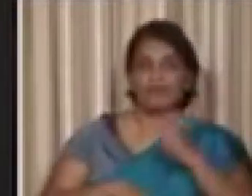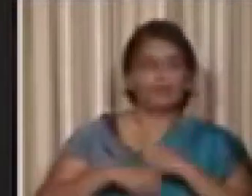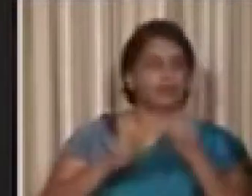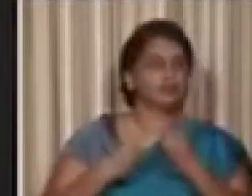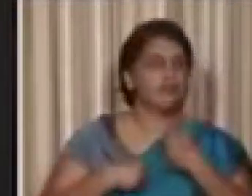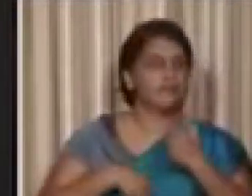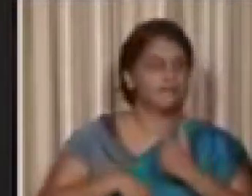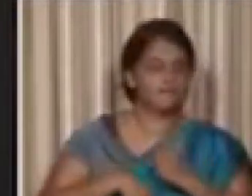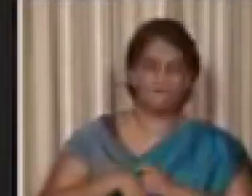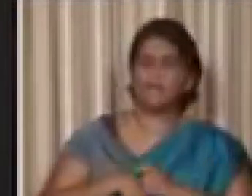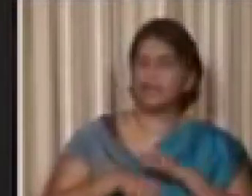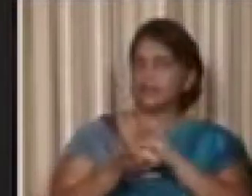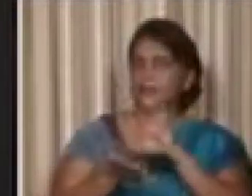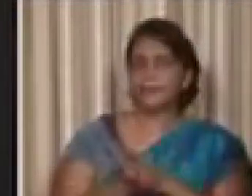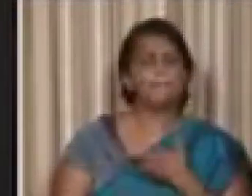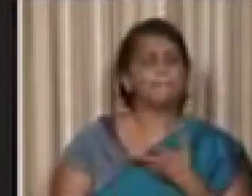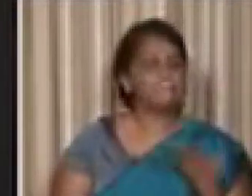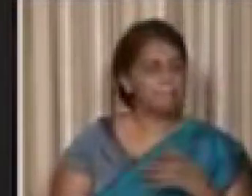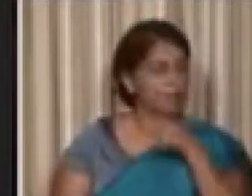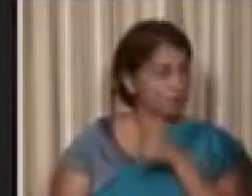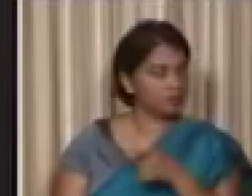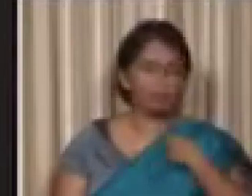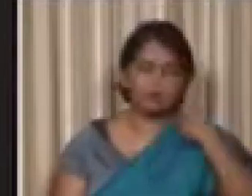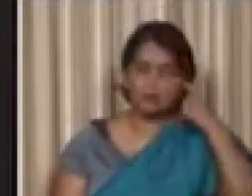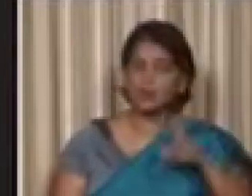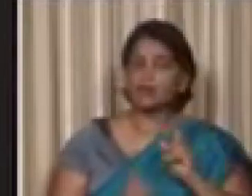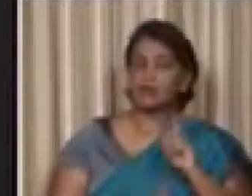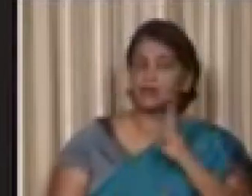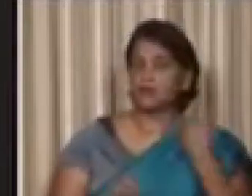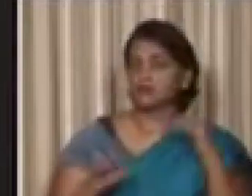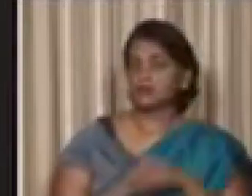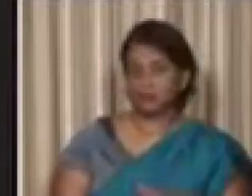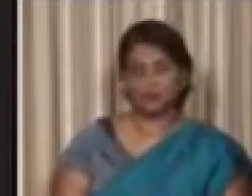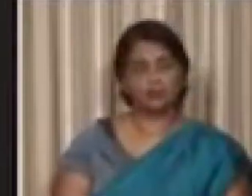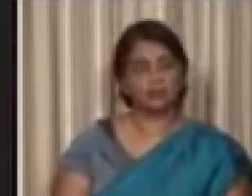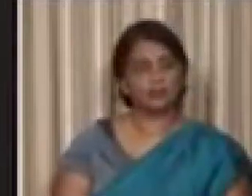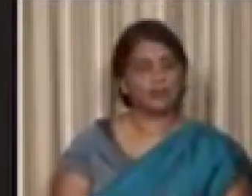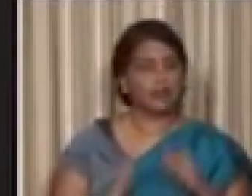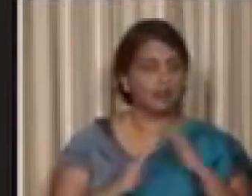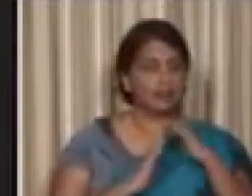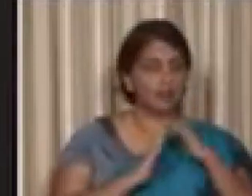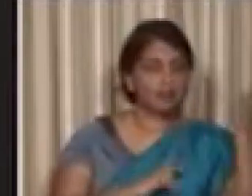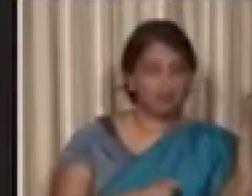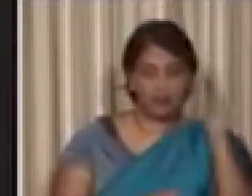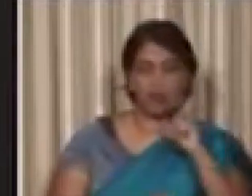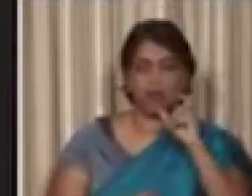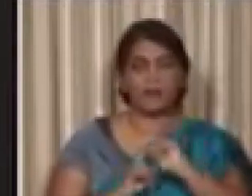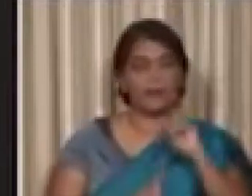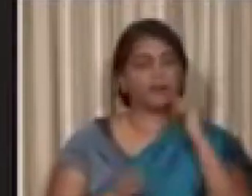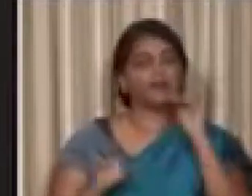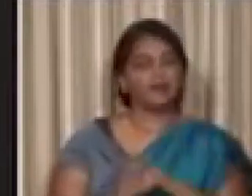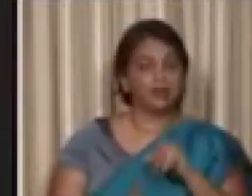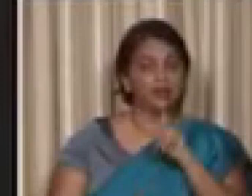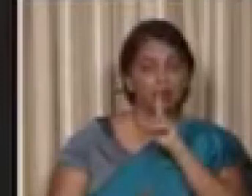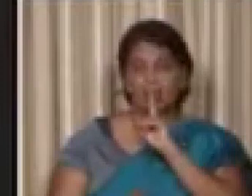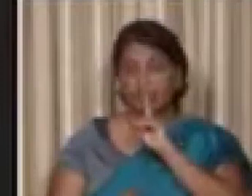වෙලා වෙන් කරගන්න බැරි වෙනවා. ඒතර ඒ අයත් බලන්නේ මේ පාර්ලිමේන්තුවට ආම ගමේ ඉඳලා ආවම කොළඹේ ඇවිල්ලා පාර්ලිමේන්තුවට ආවම මේ කතා